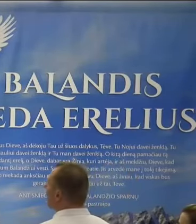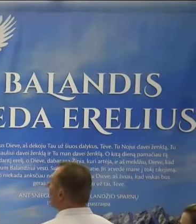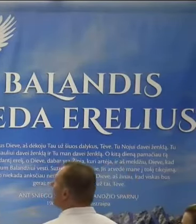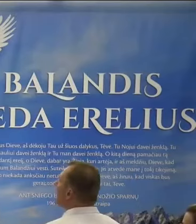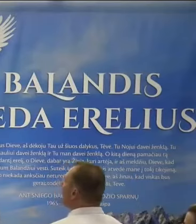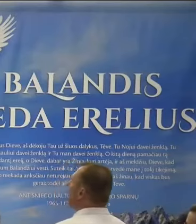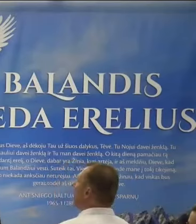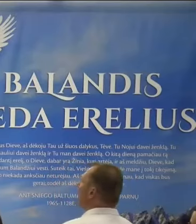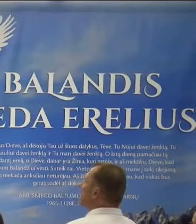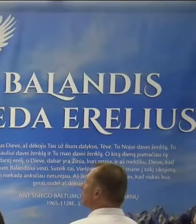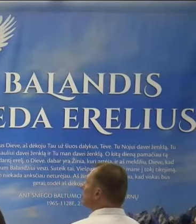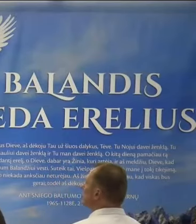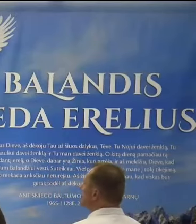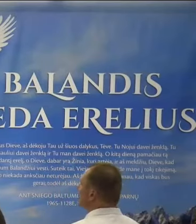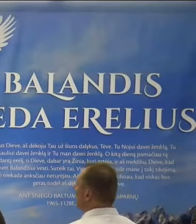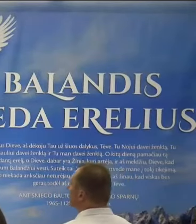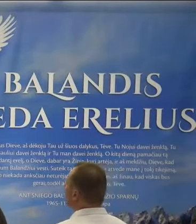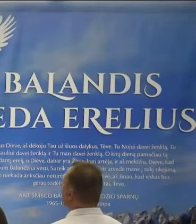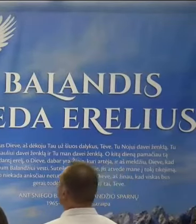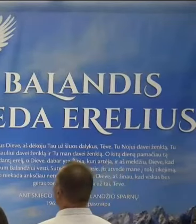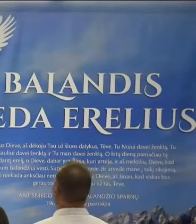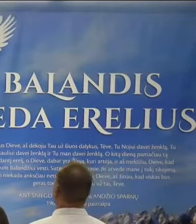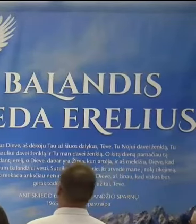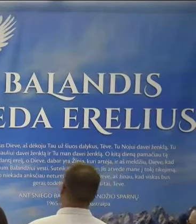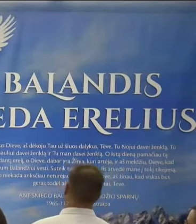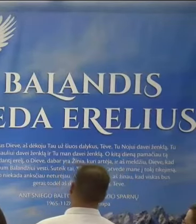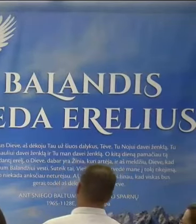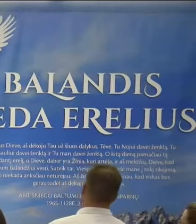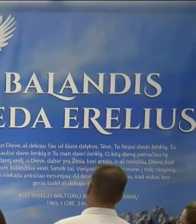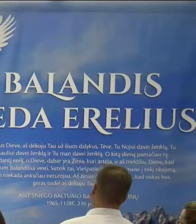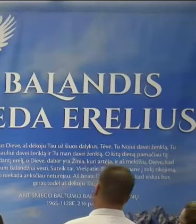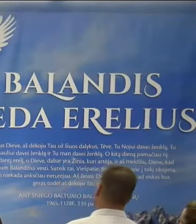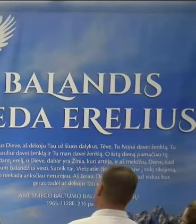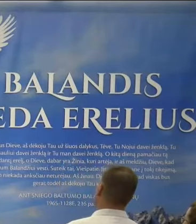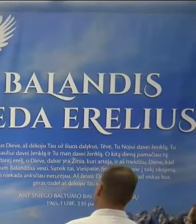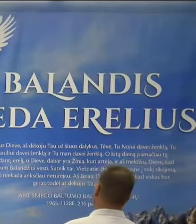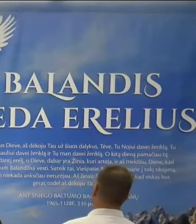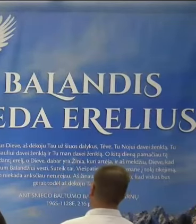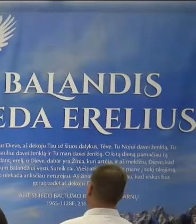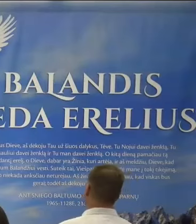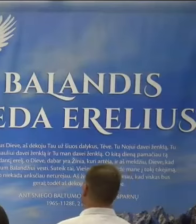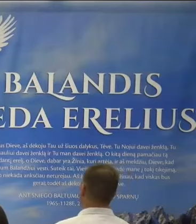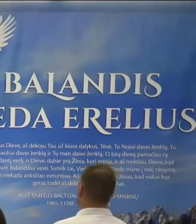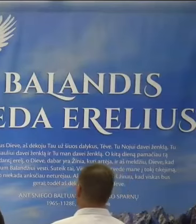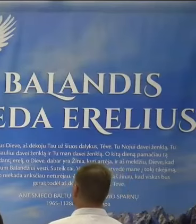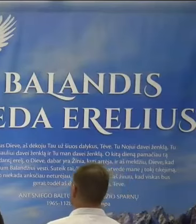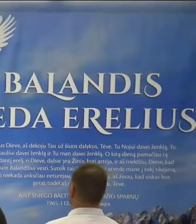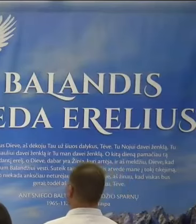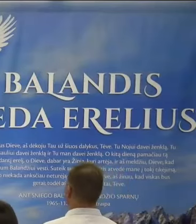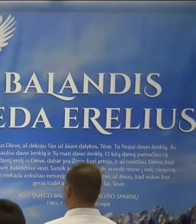ramybė, Jėzus išlaisvino nuostabę